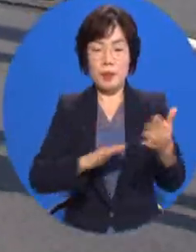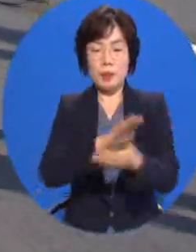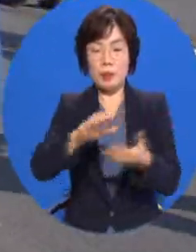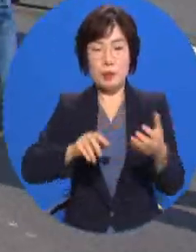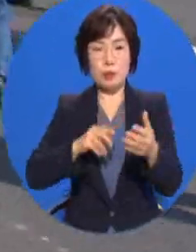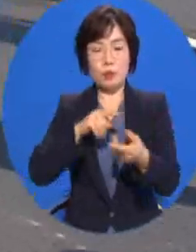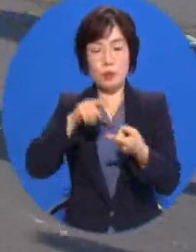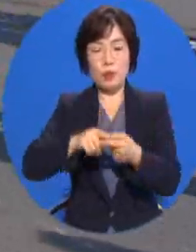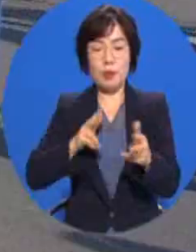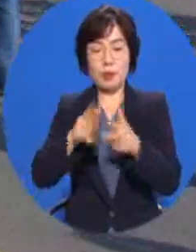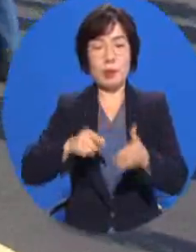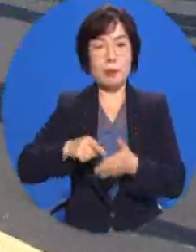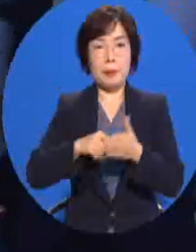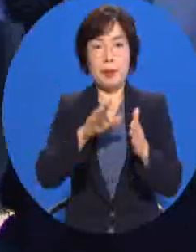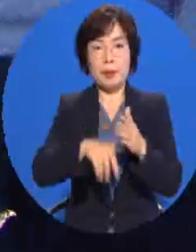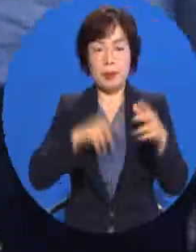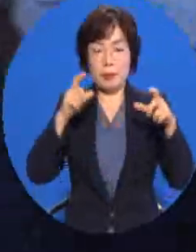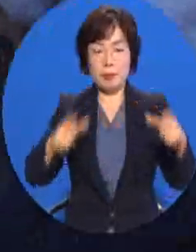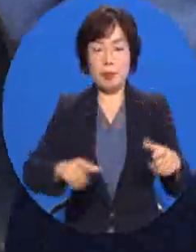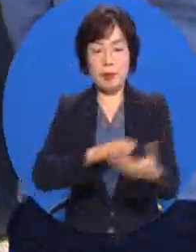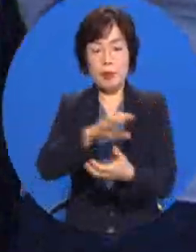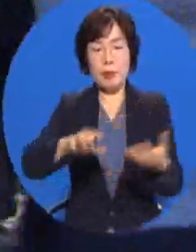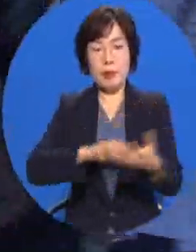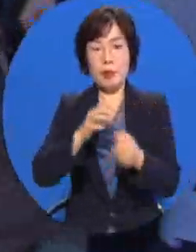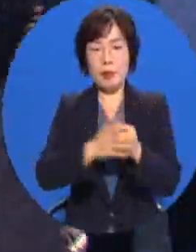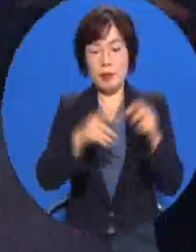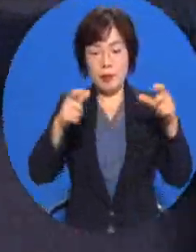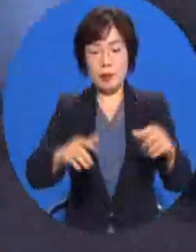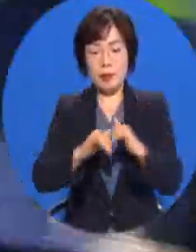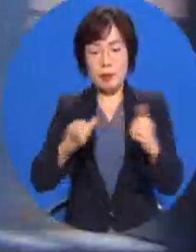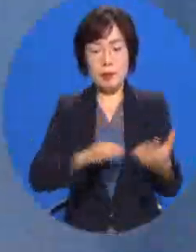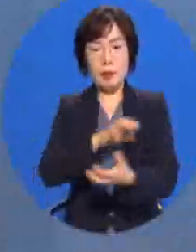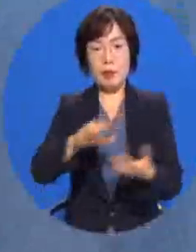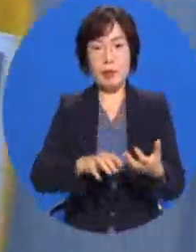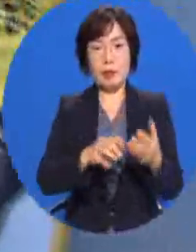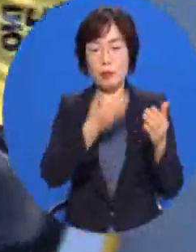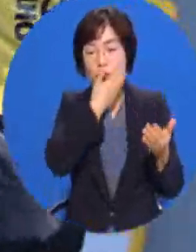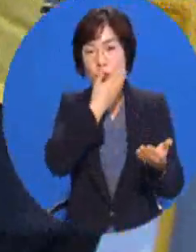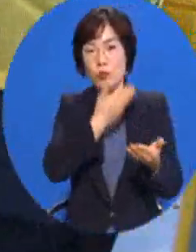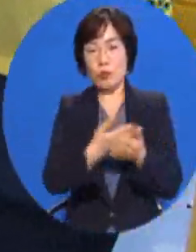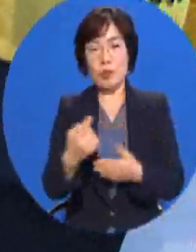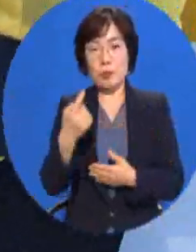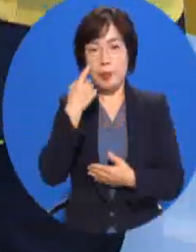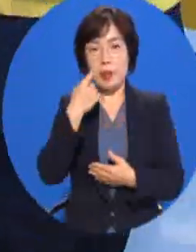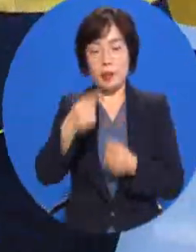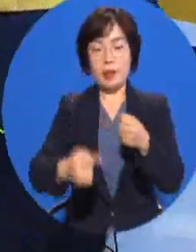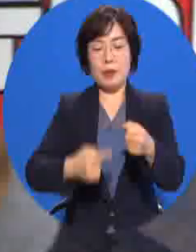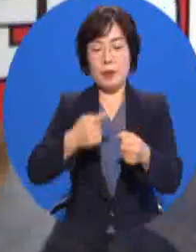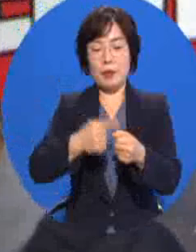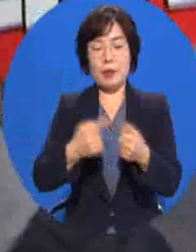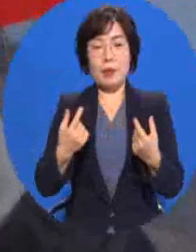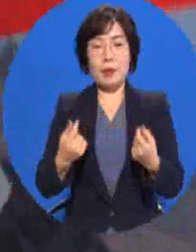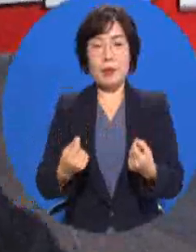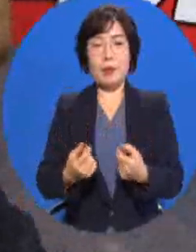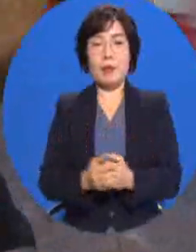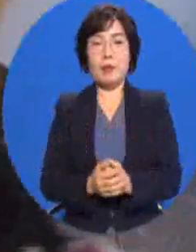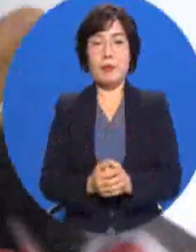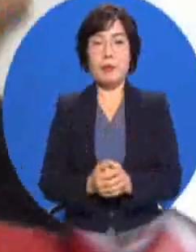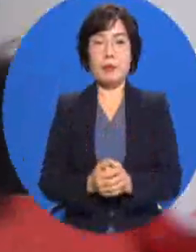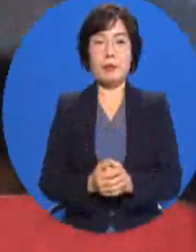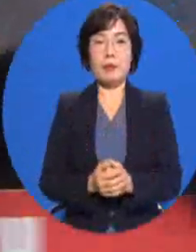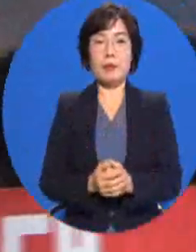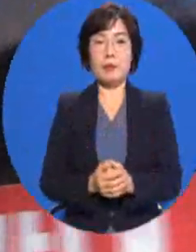추진 과정에서 불거진 거센 반발과 지역 간 주민 간의 갈등도 주요 이슈가 된 한 해였습니다. MBC